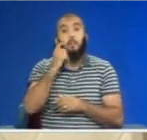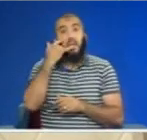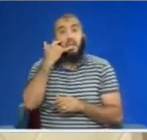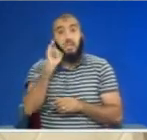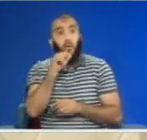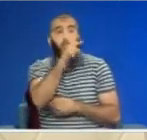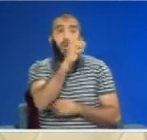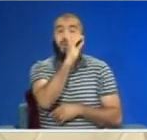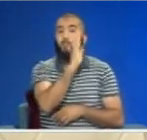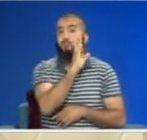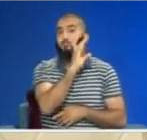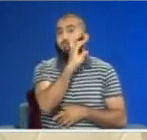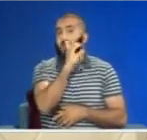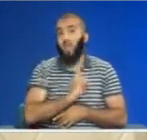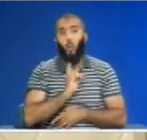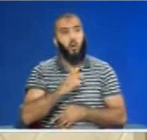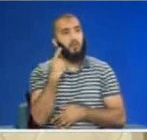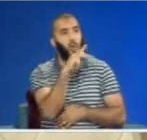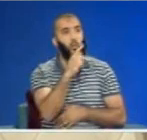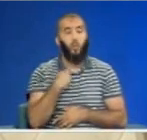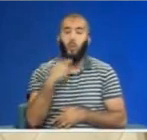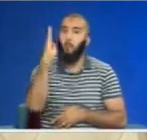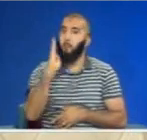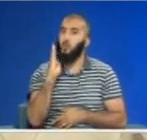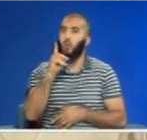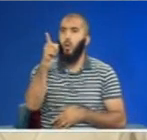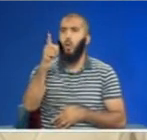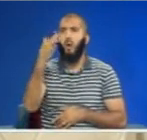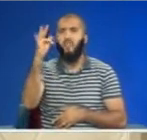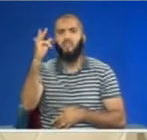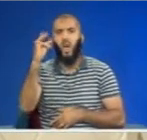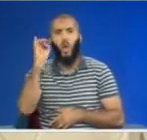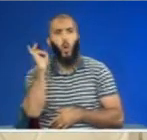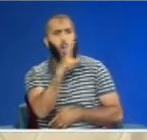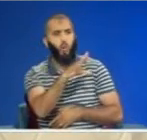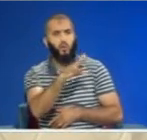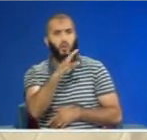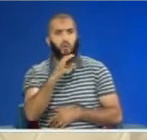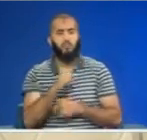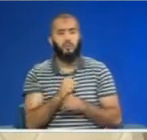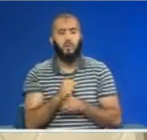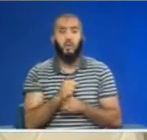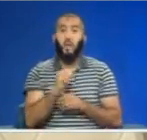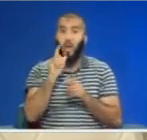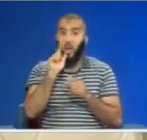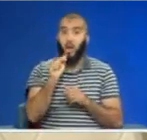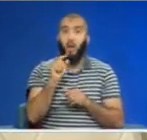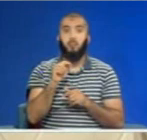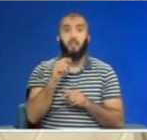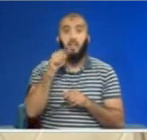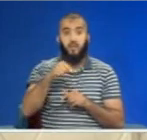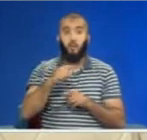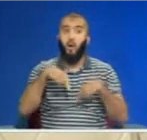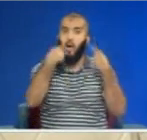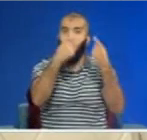محتاجين حقوقهم وركب رأسه وأبى ورفض أن يشاركهم، عندئذ العدالة